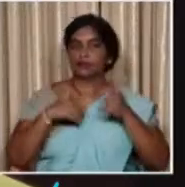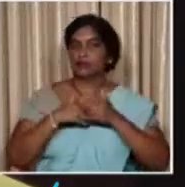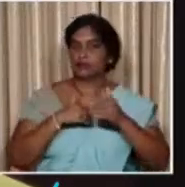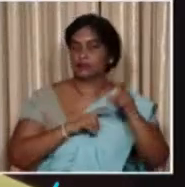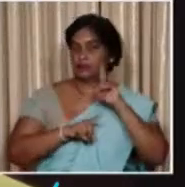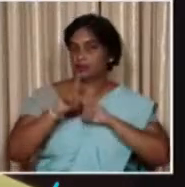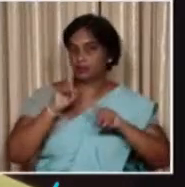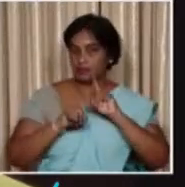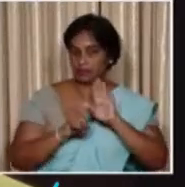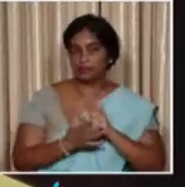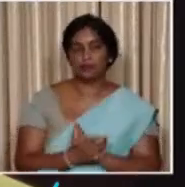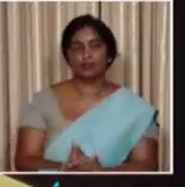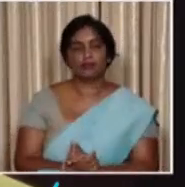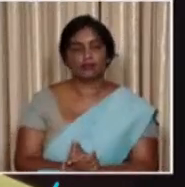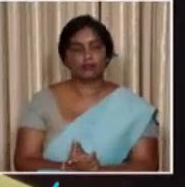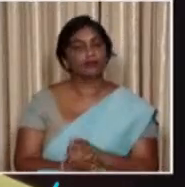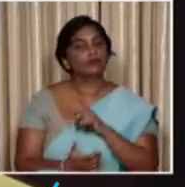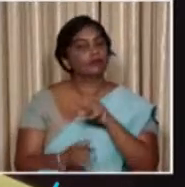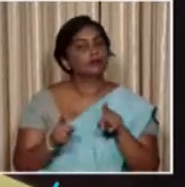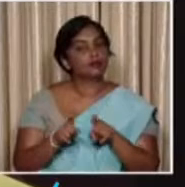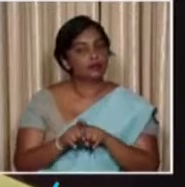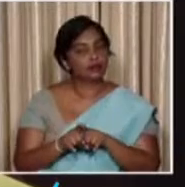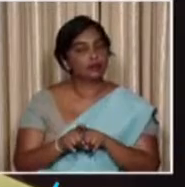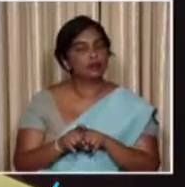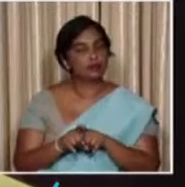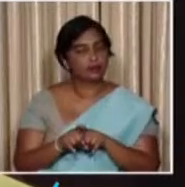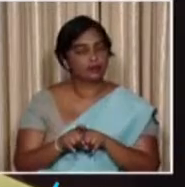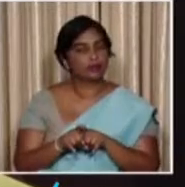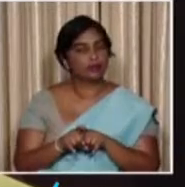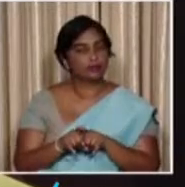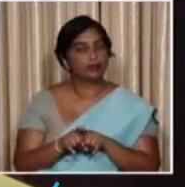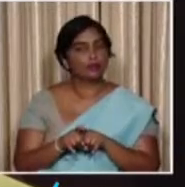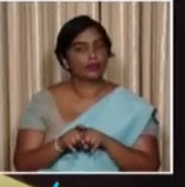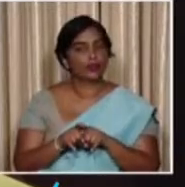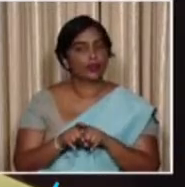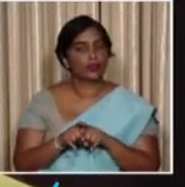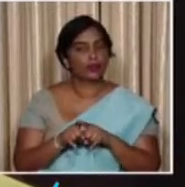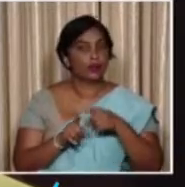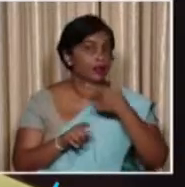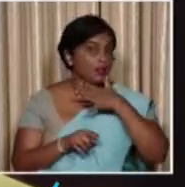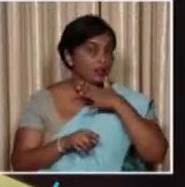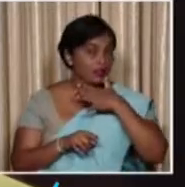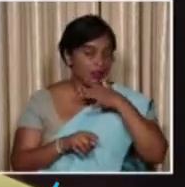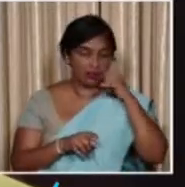කරා. ඒ වගේම මික් මුව කියන යුනිවර්සිටි ඔෆ් ලන්ඩන්